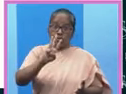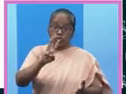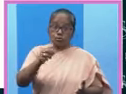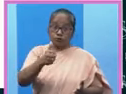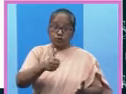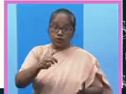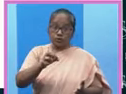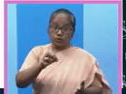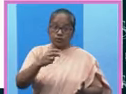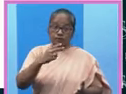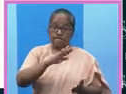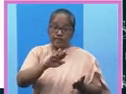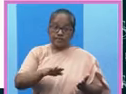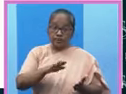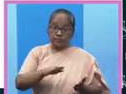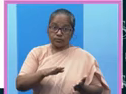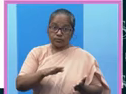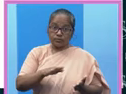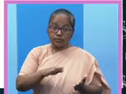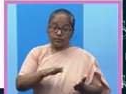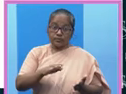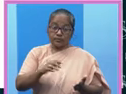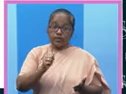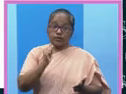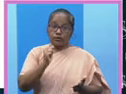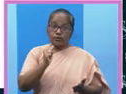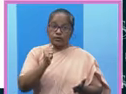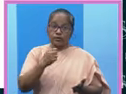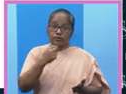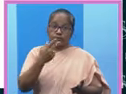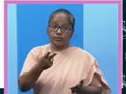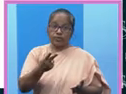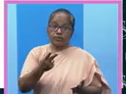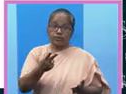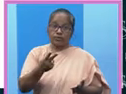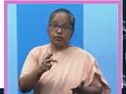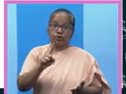கொண்டிருக்கக்கூடிய இடத்தினுடைய பரப்பளவு. இப்போ எவ்வளவு டிகிரிக்கு தான் நம்ம கண்டுபிடிக்க போகிறோம்,